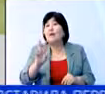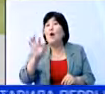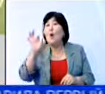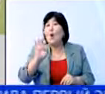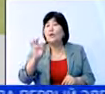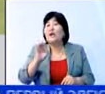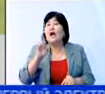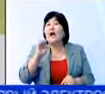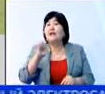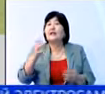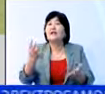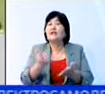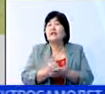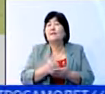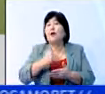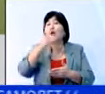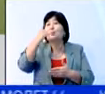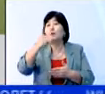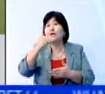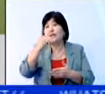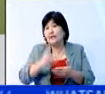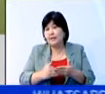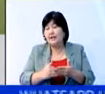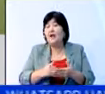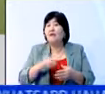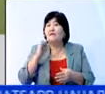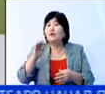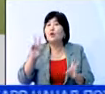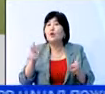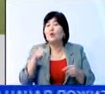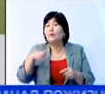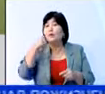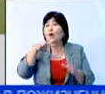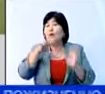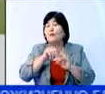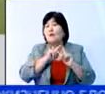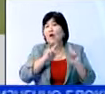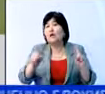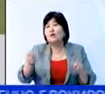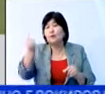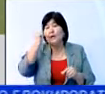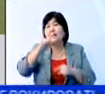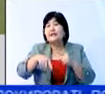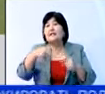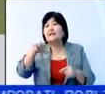очками Кайсар занял шестую строчку в турнирной таблице. В историю клуба этот год войдет особой строкой. Через